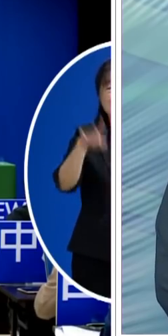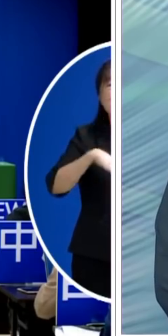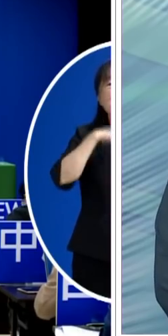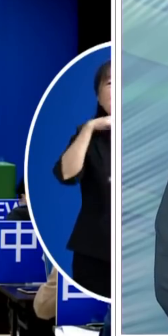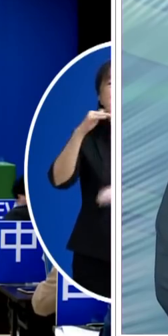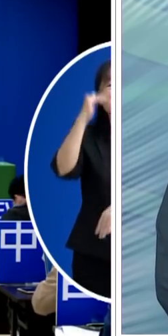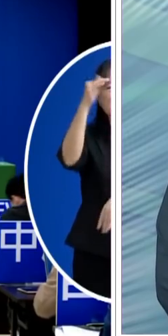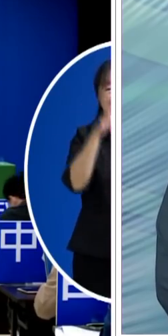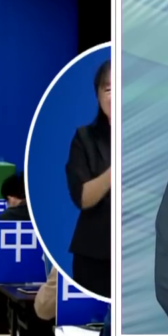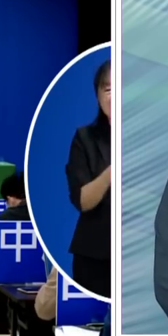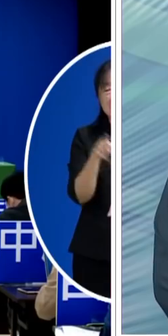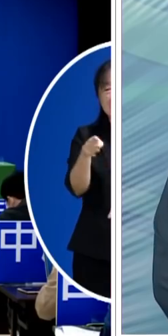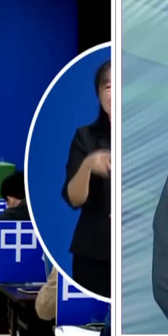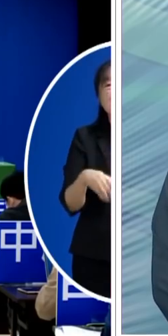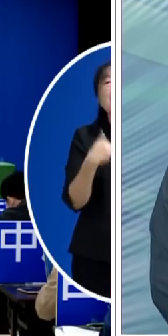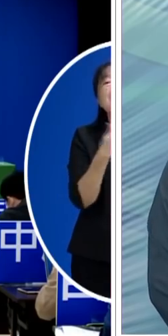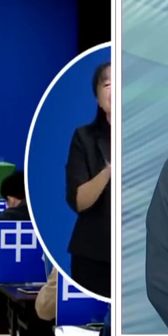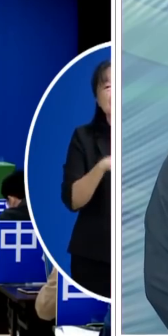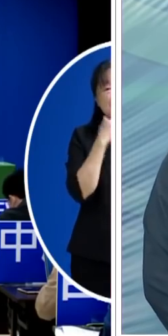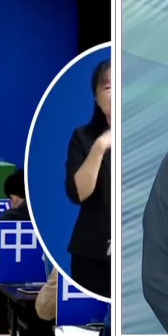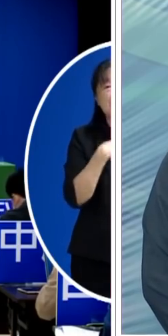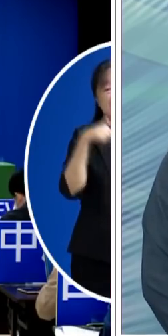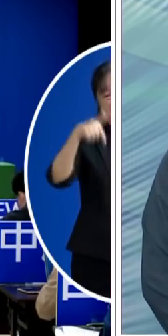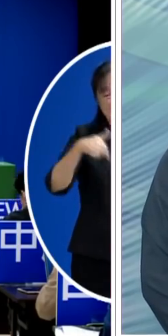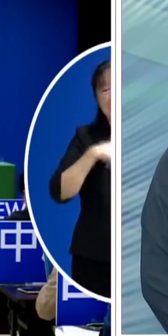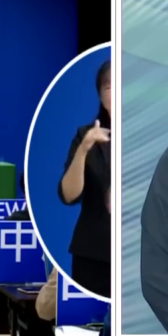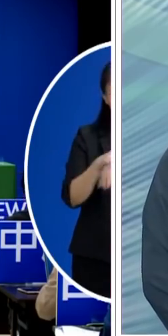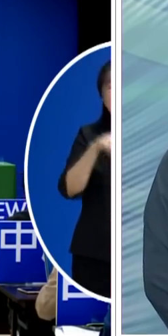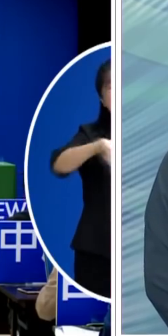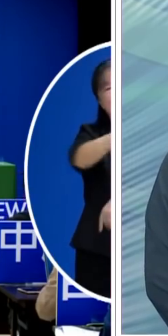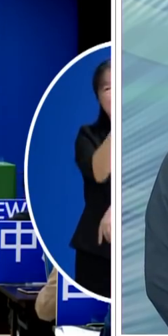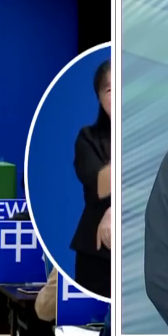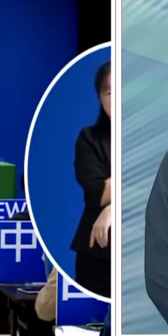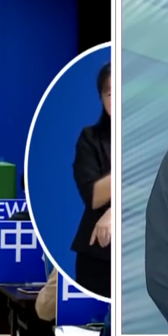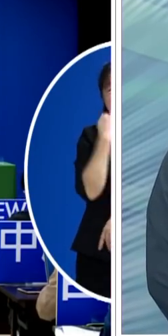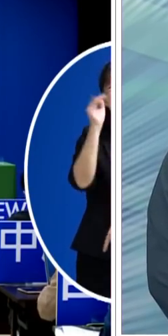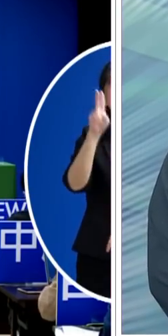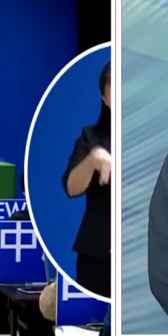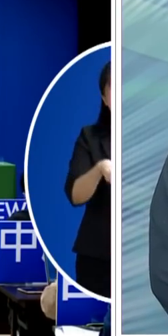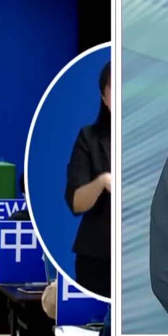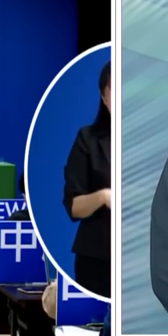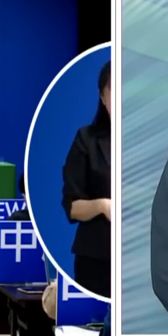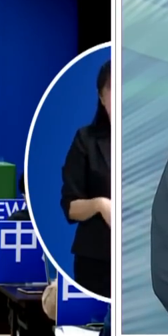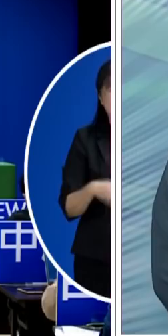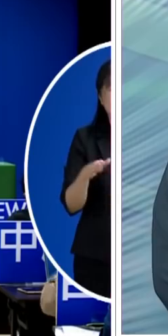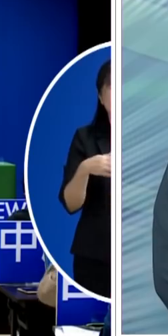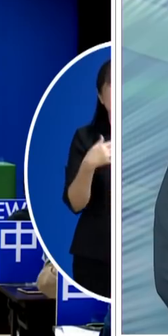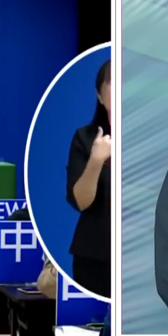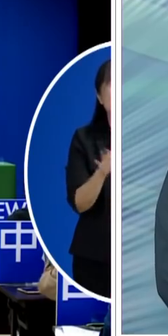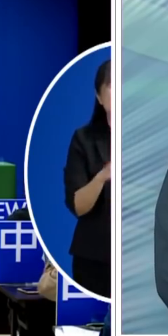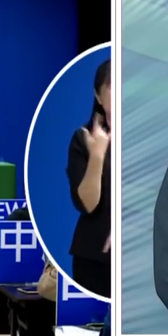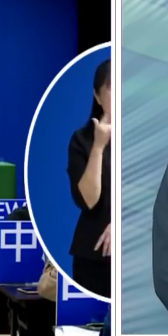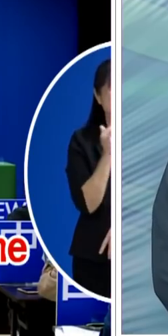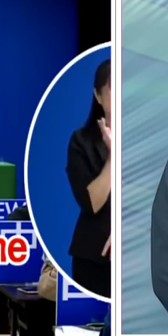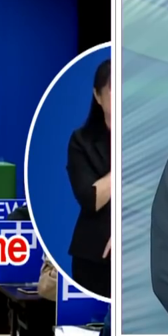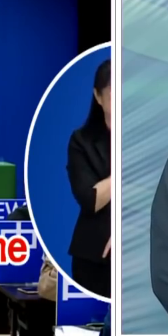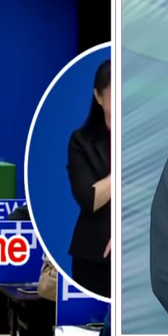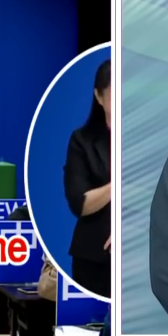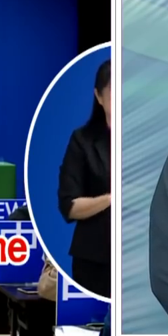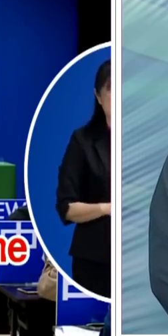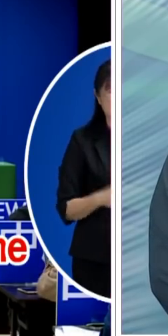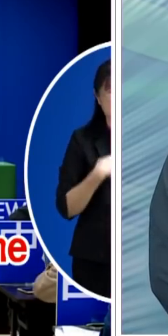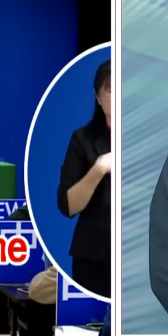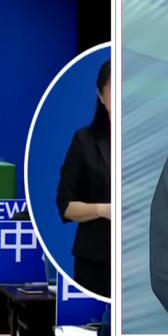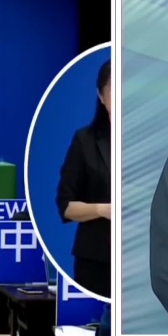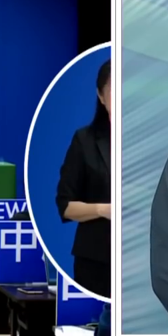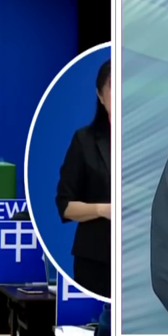当初都说 BNT 是在哪边，在深圳去做分装的， 是因为后来民怨四起，只好不得不就让郭台铭、让